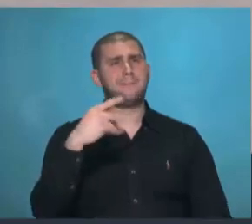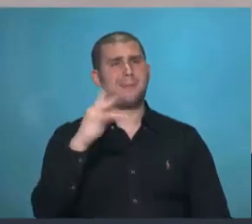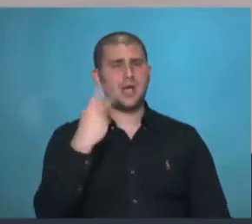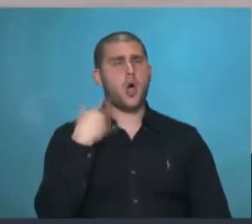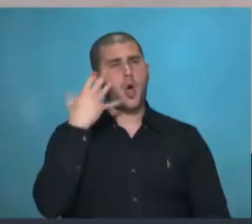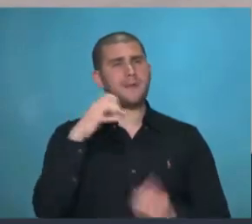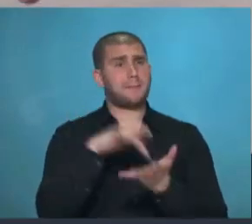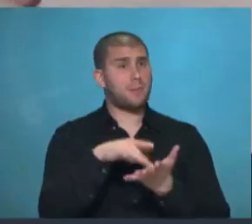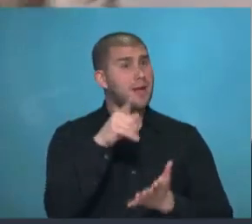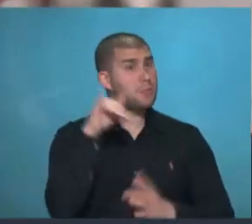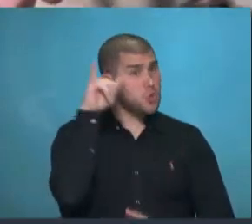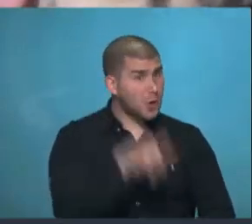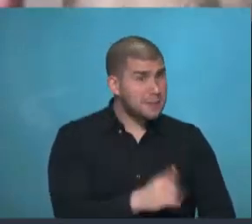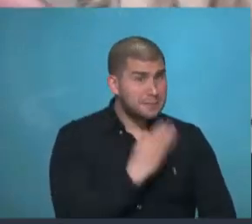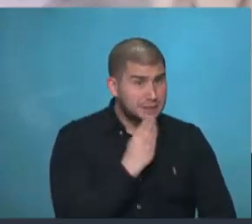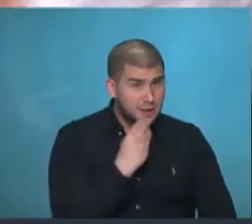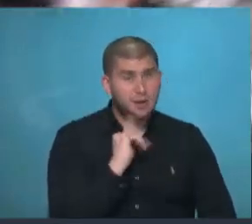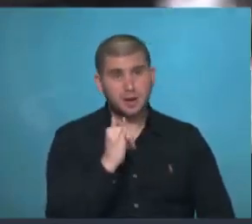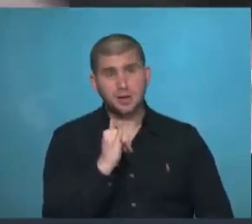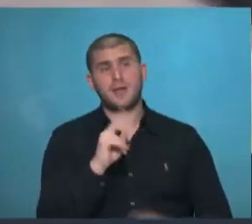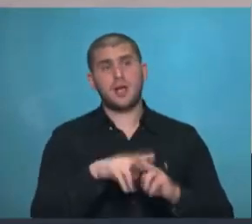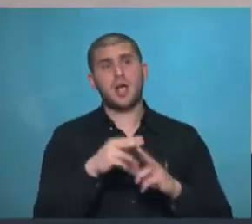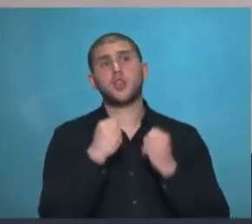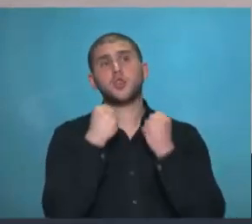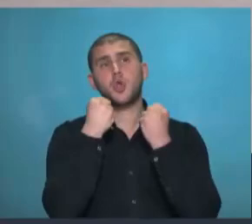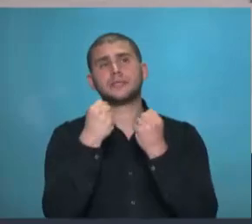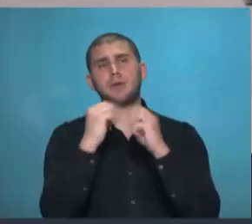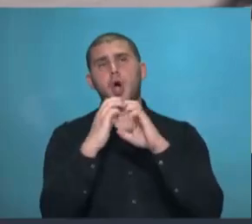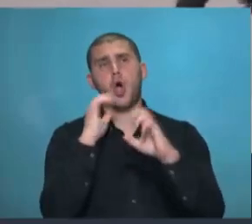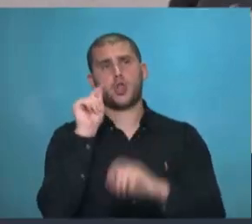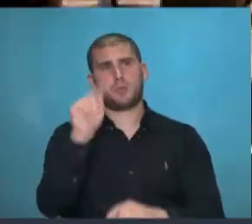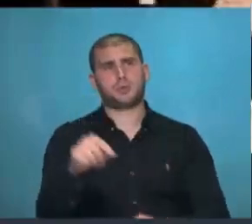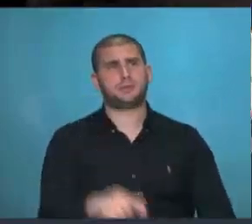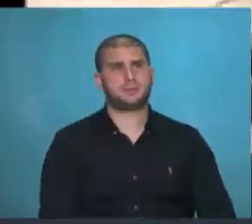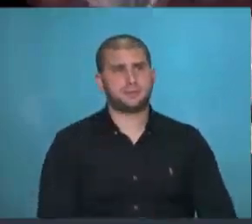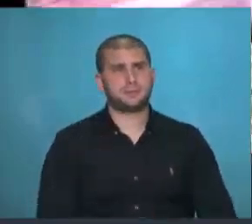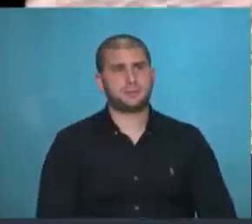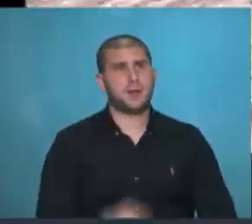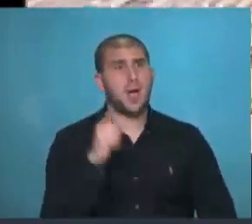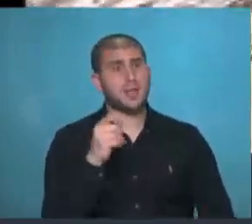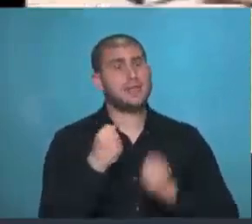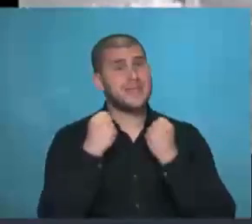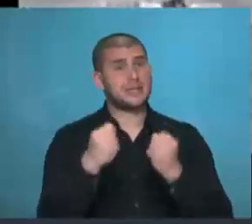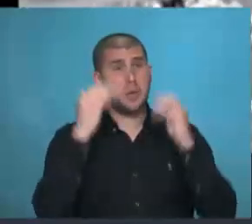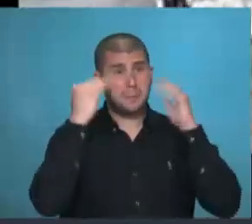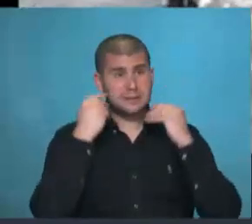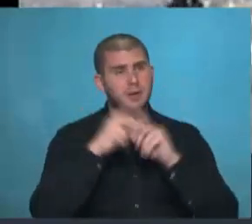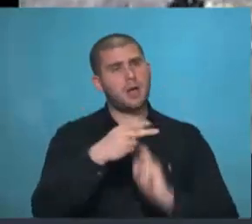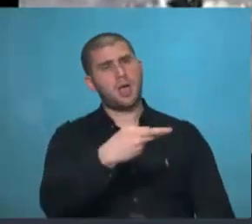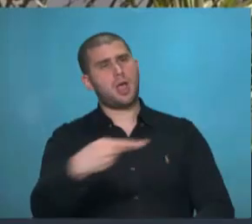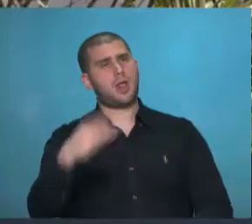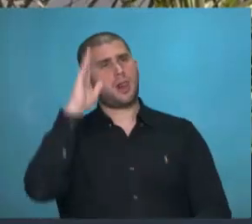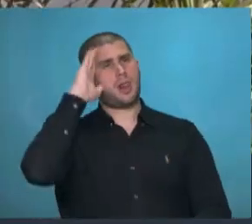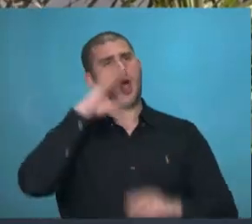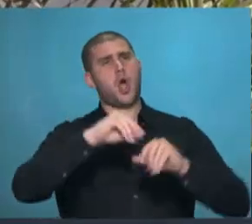You are landing here in Israel? Yeah, live. Yeah, and go by the bus there. We went to Egypt and lying on the beach and